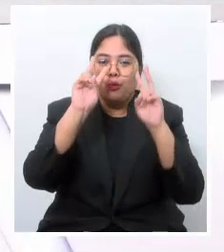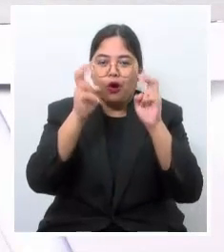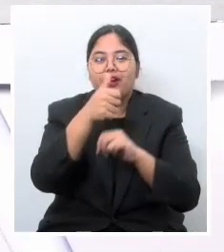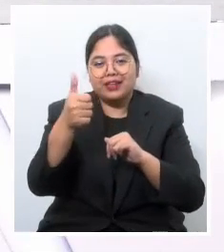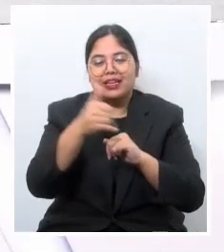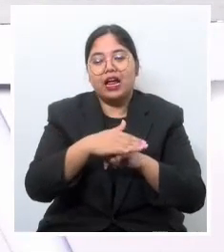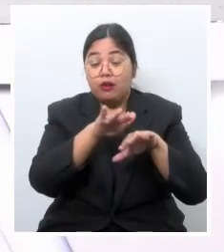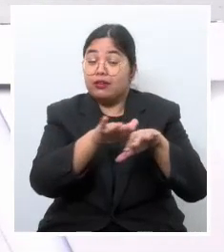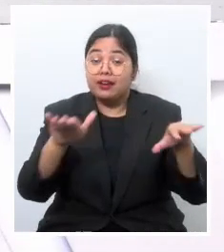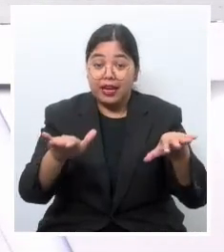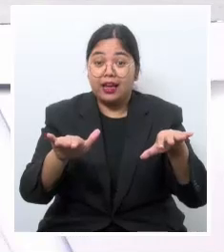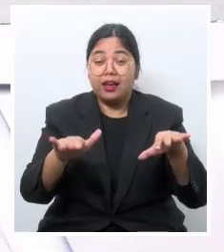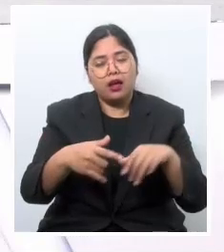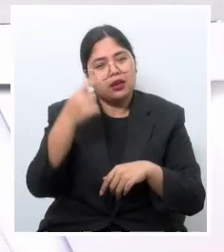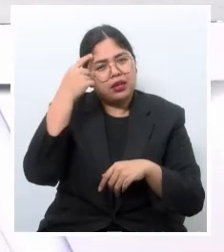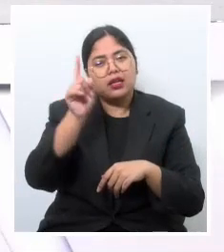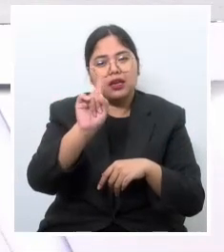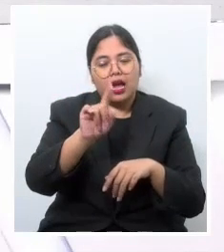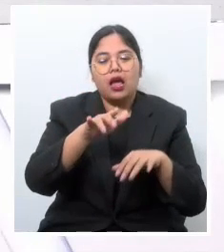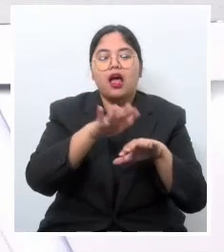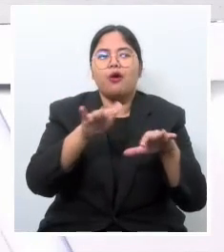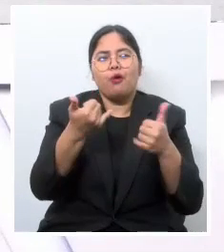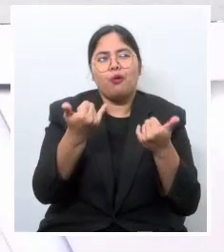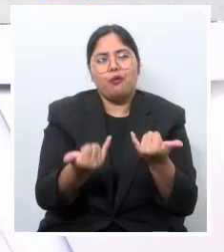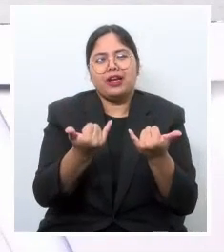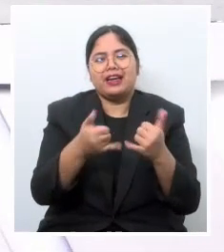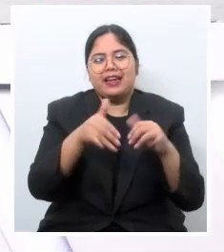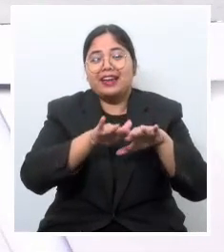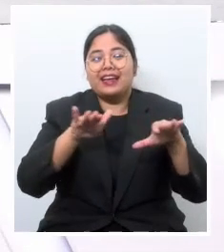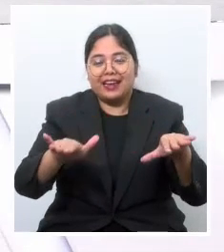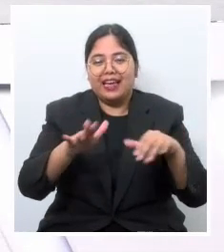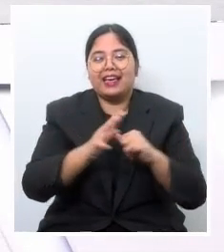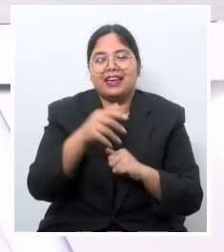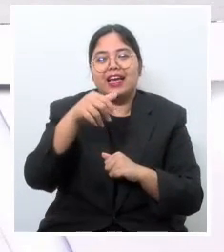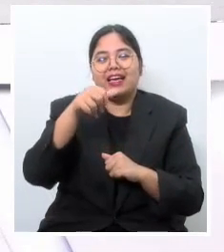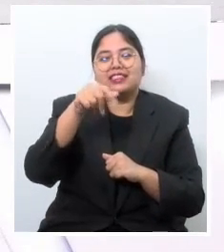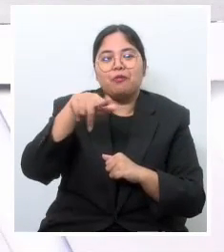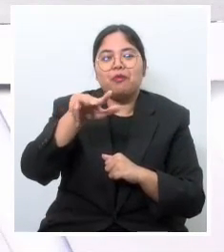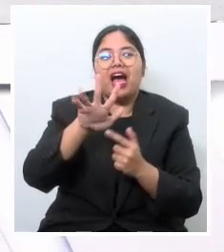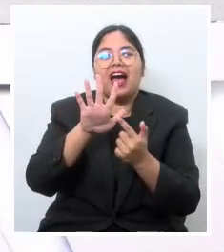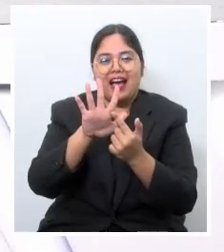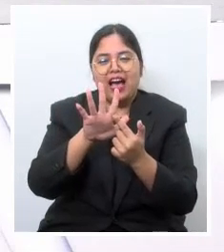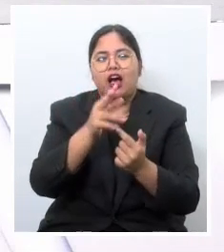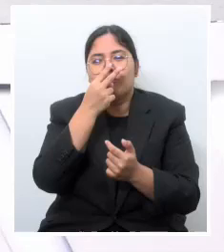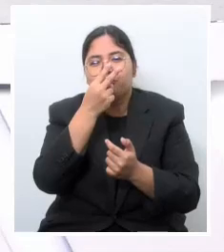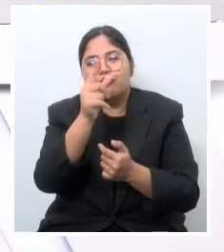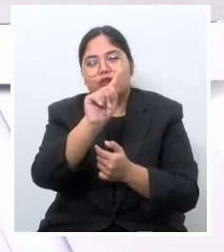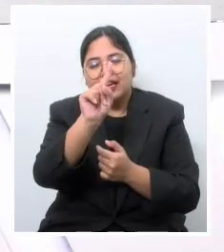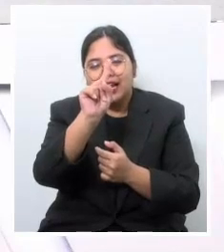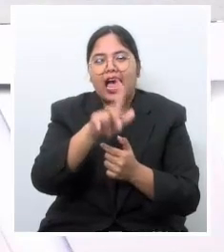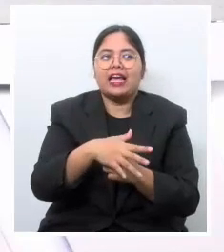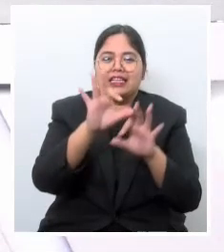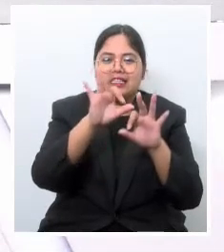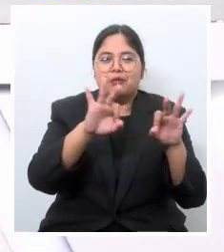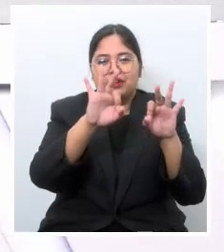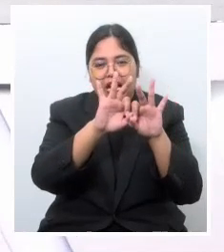มุมของเด็กๆกันบ้างนะคะกับเวทีนักเรียนวันนี้ค่ะน้องๆสภานักเรียนนะคะจะพาเราไปชมจุดเด่นแล้วก็เอกลักษณ์ของโรง